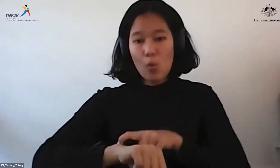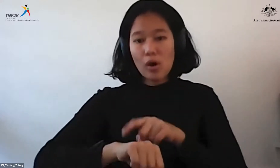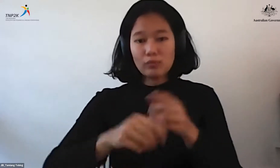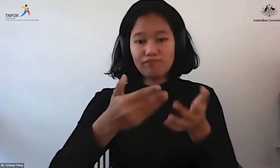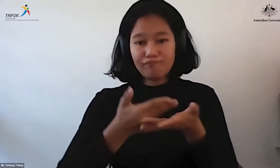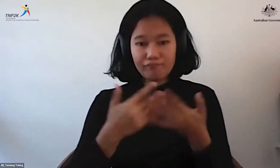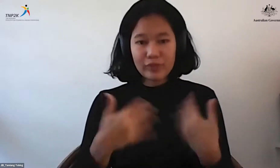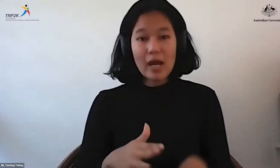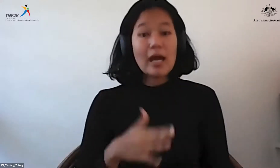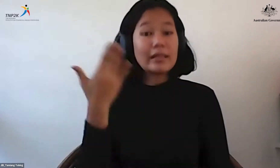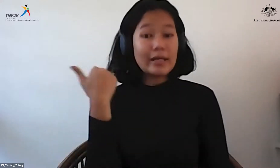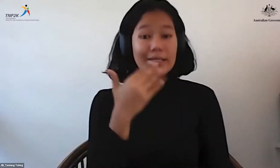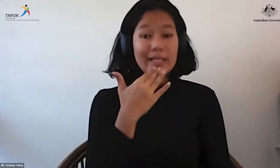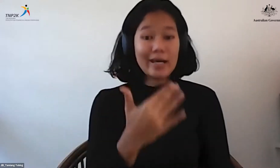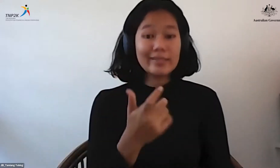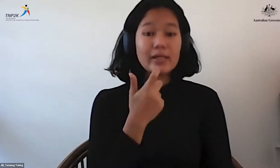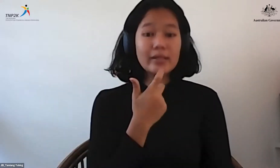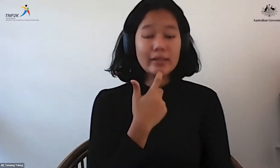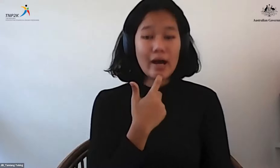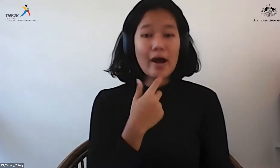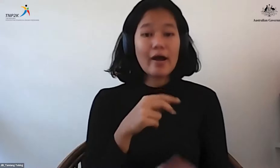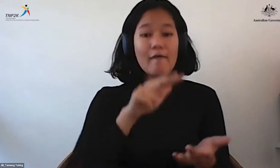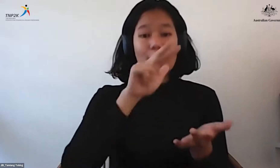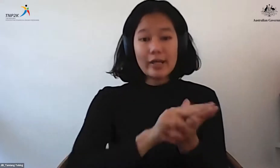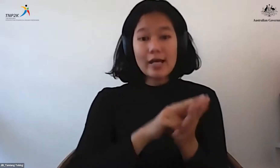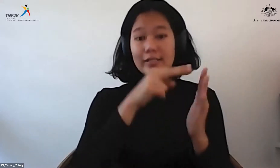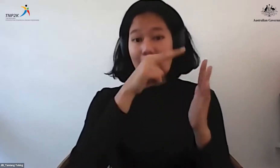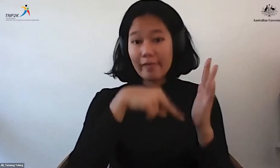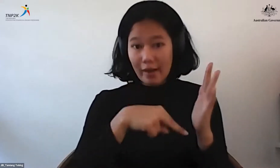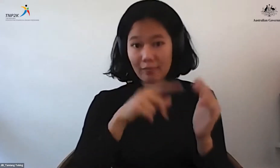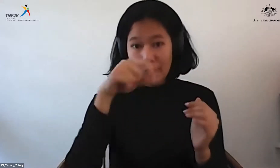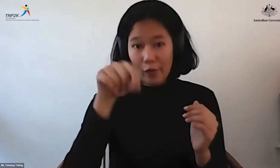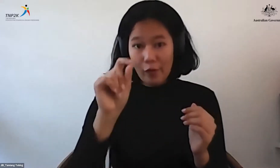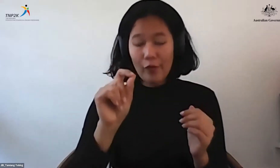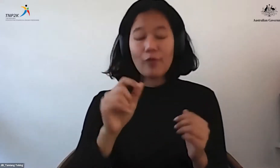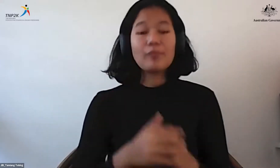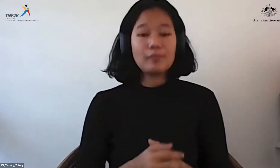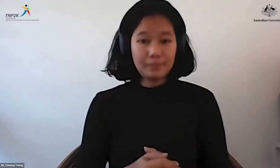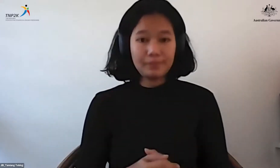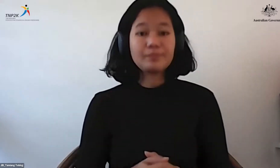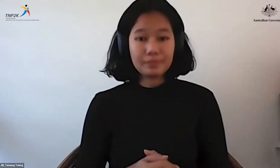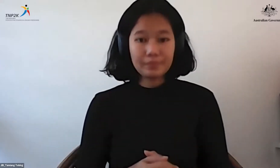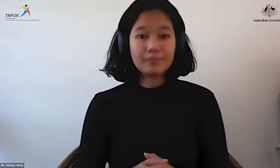ada pertanyaan terkait dengan validasi dan verifikasi dari